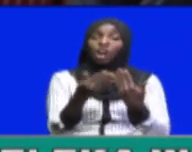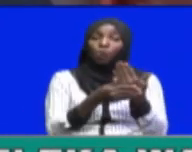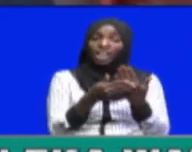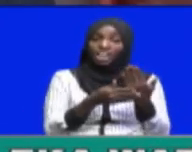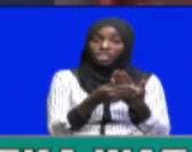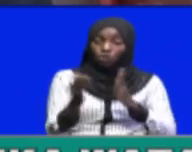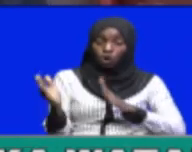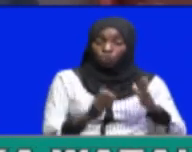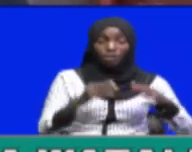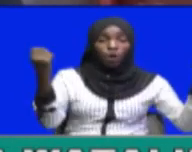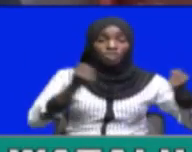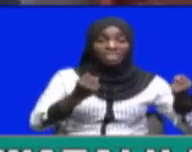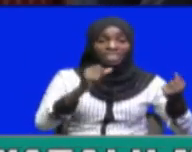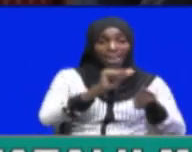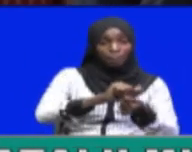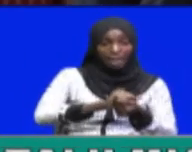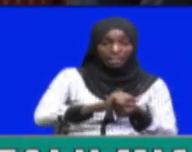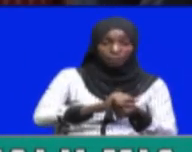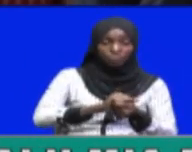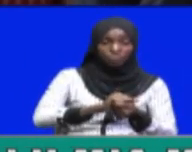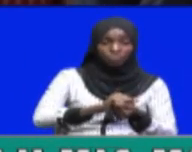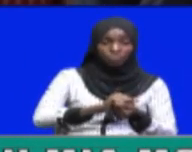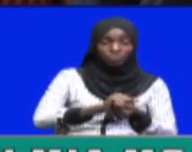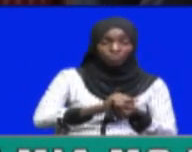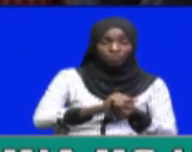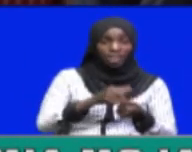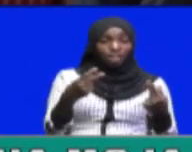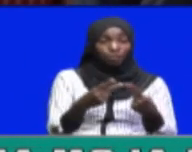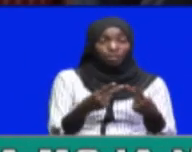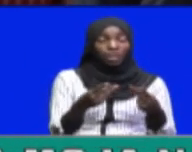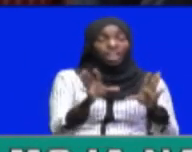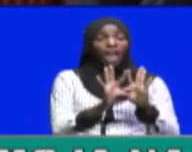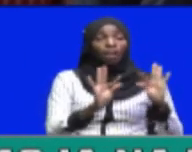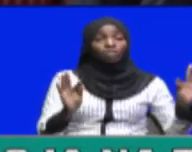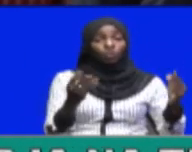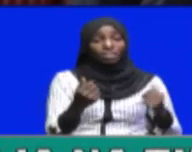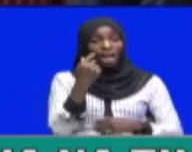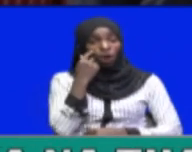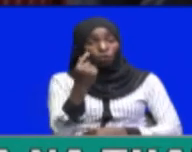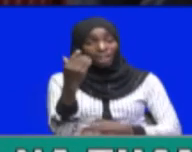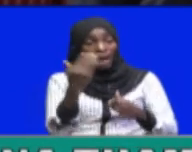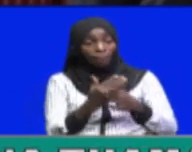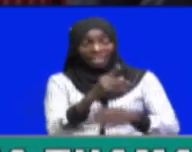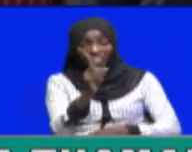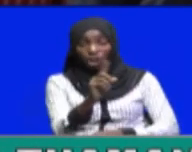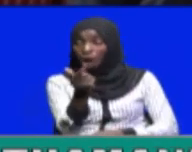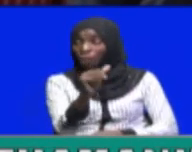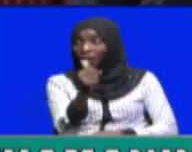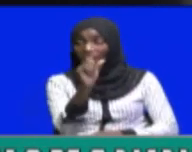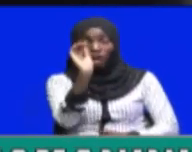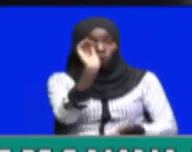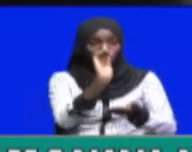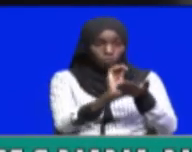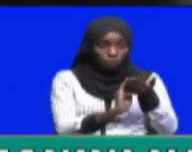ujasiriamali. Balozi Seif amesema inapendeza kuona benki hiyo bado haijawahi kutetereka kama